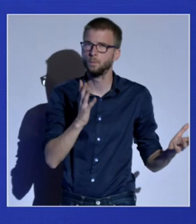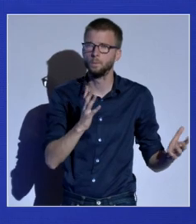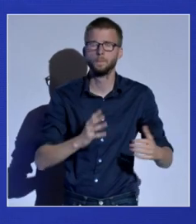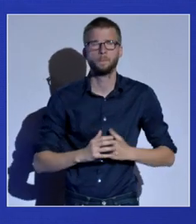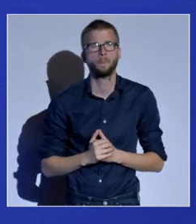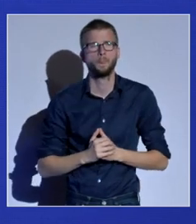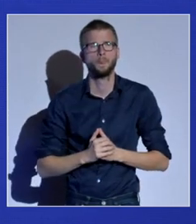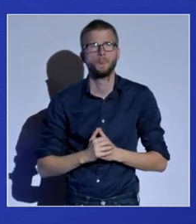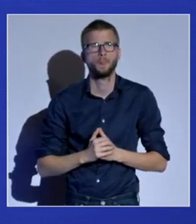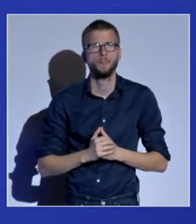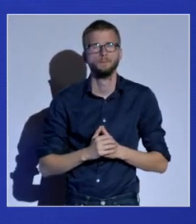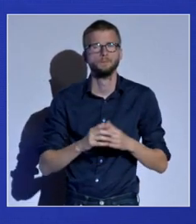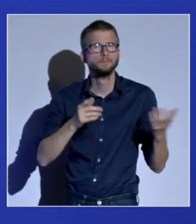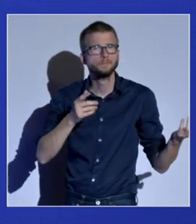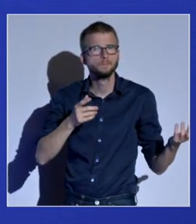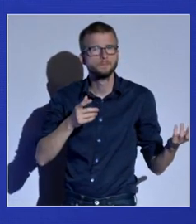le poison